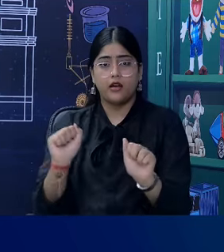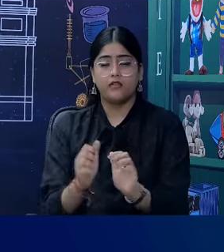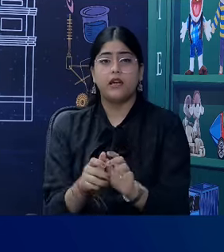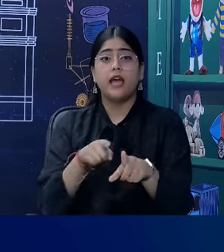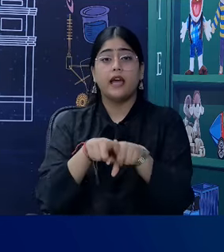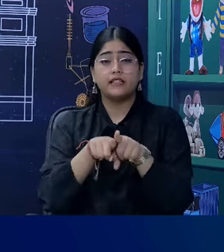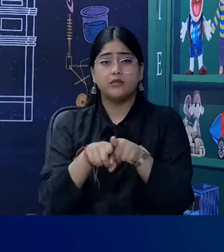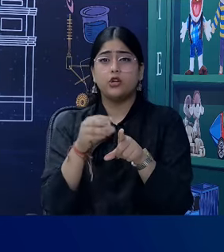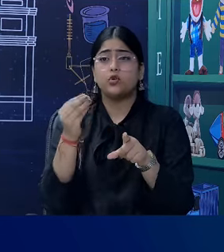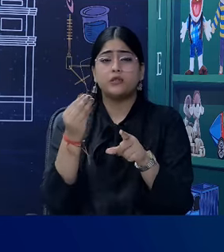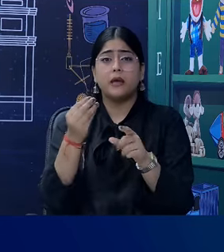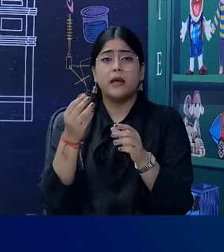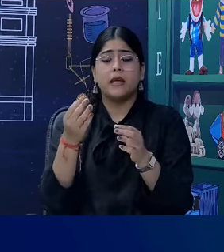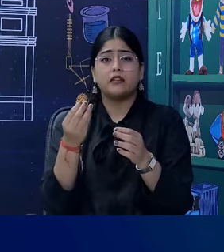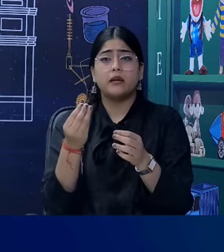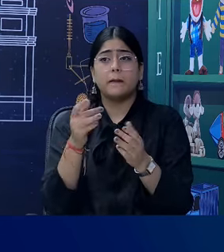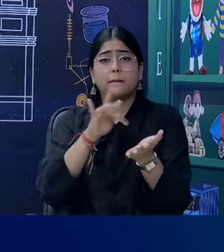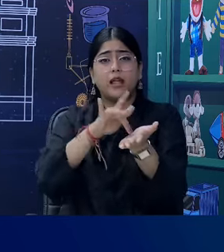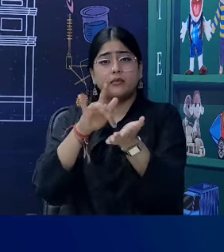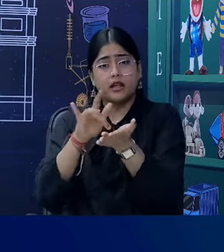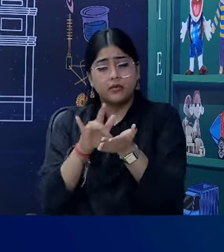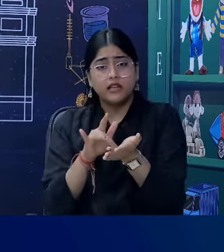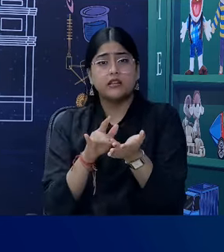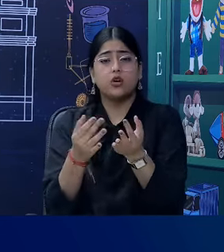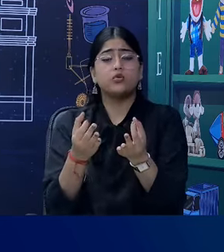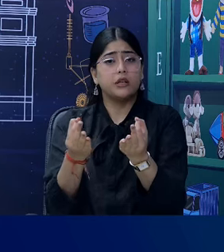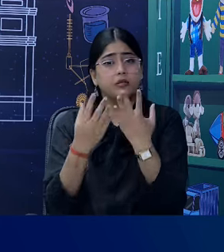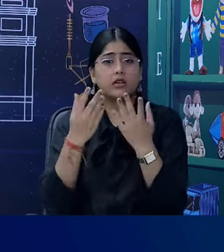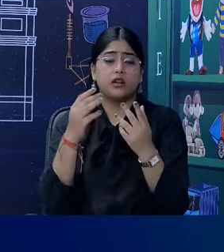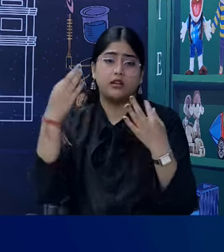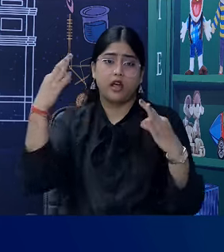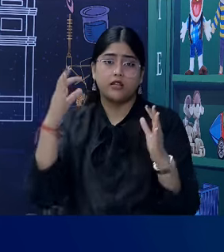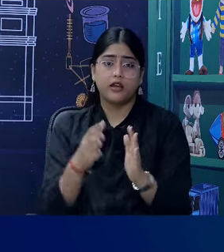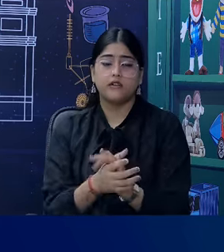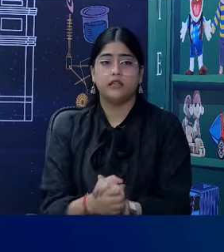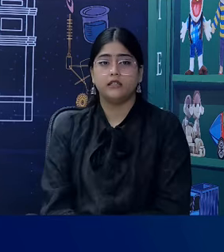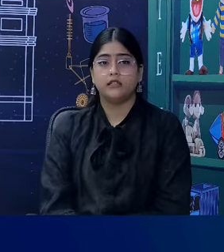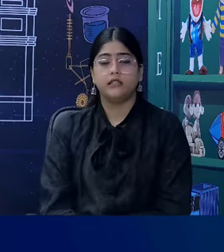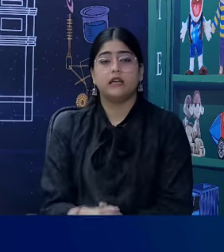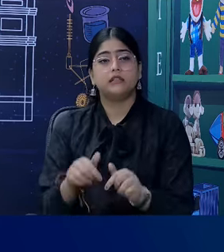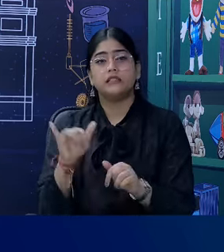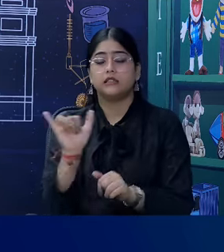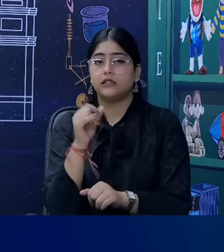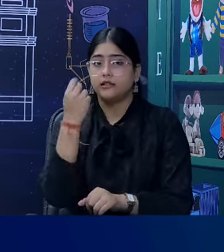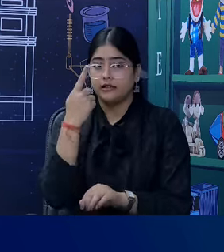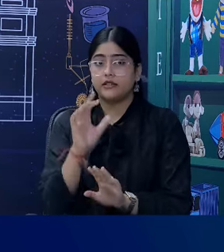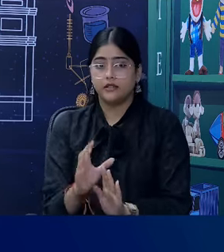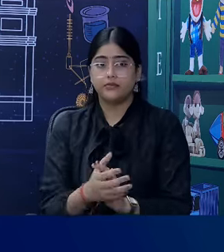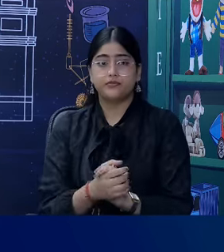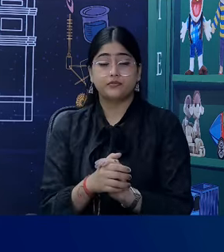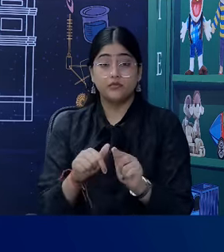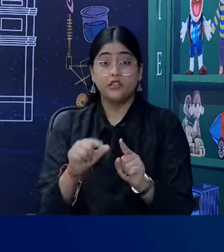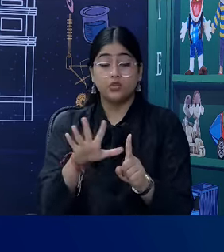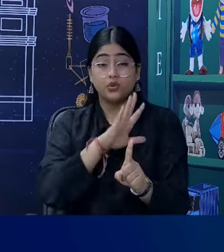अपने स्पेशल नृत्य होते हैं वो उस क्षेत्र की पहचान कराते हैं बिल्कुल बिलकुल तो ऐसा माना जाता है कि हमारे व की यह जो